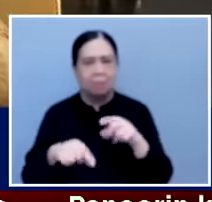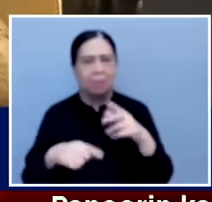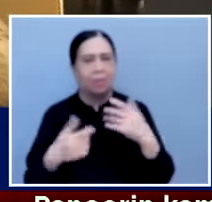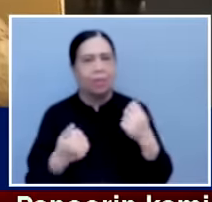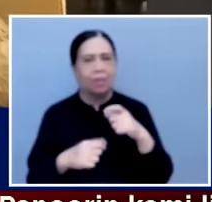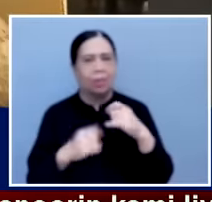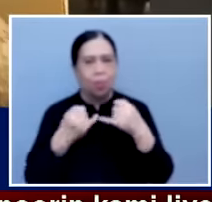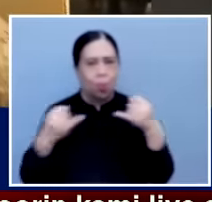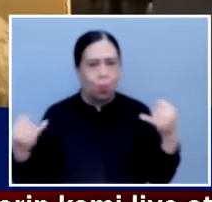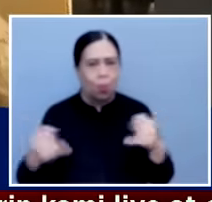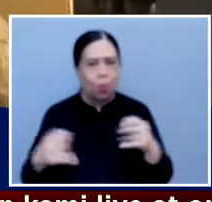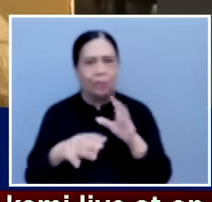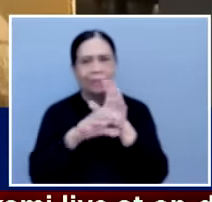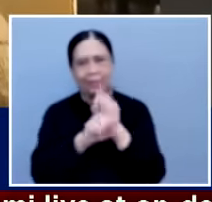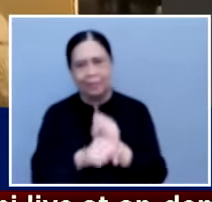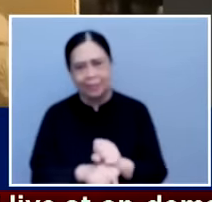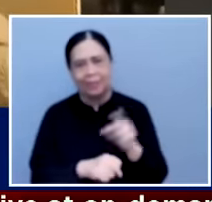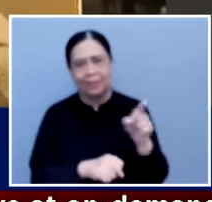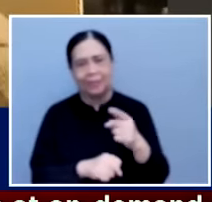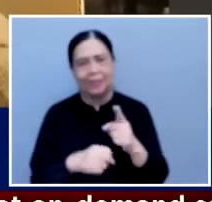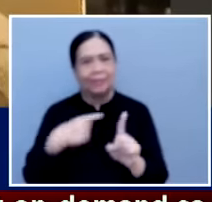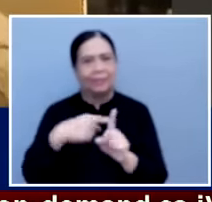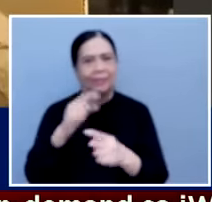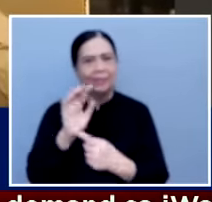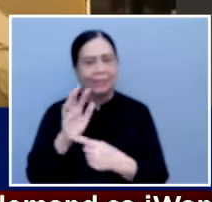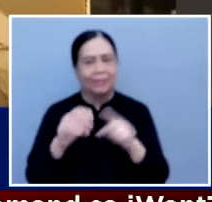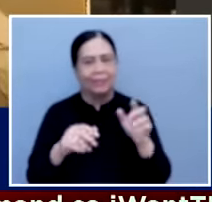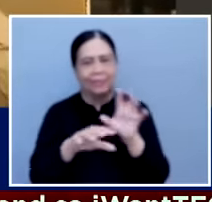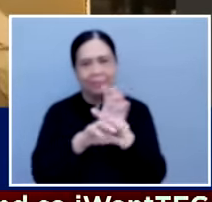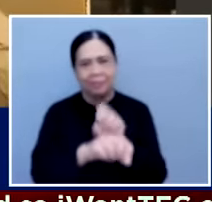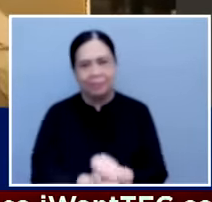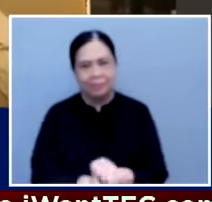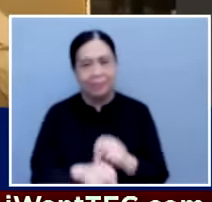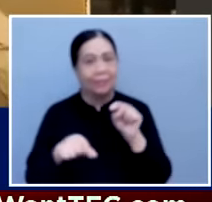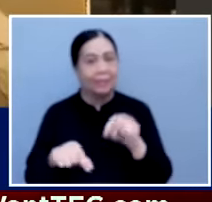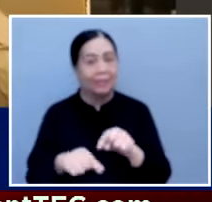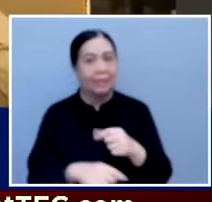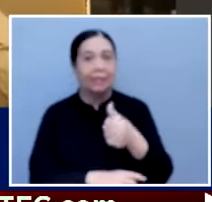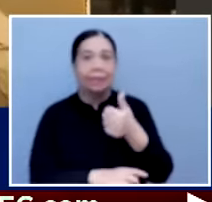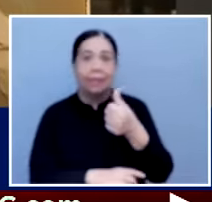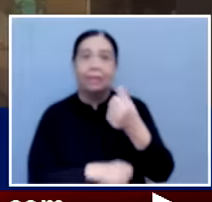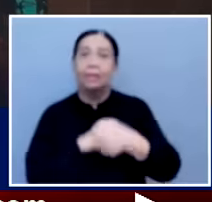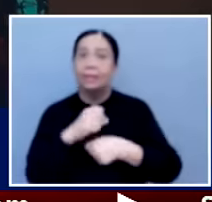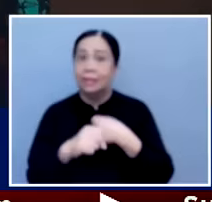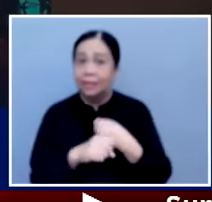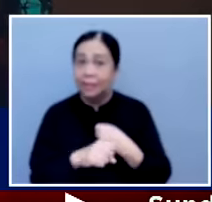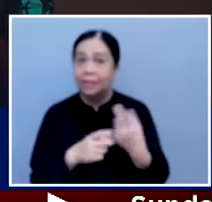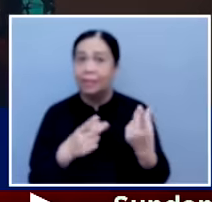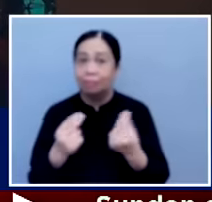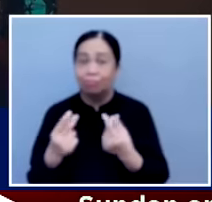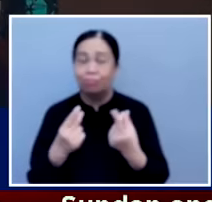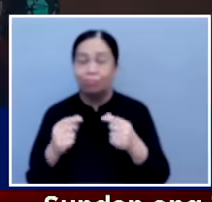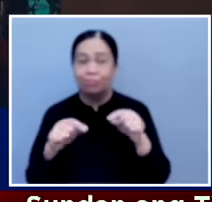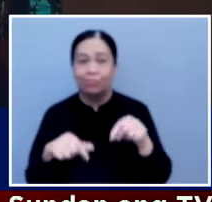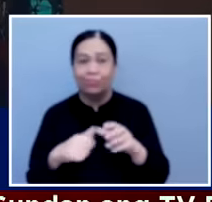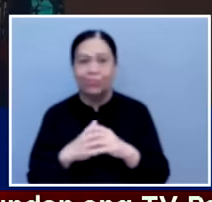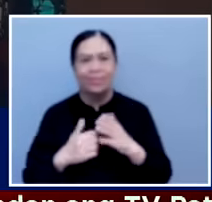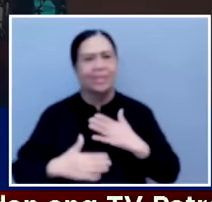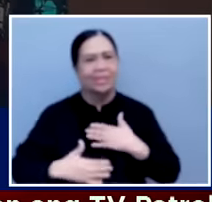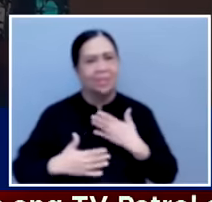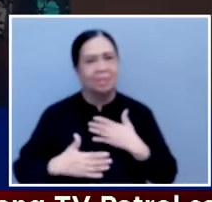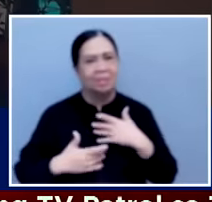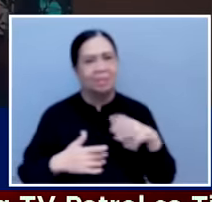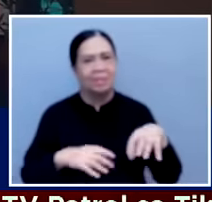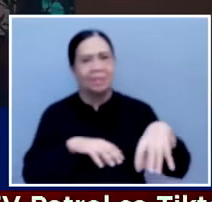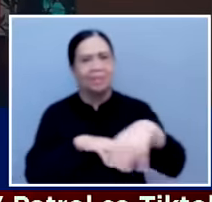Tradisyon na ito tuwing undas ng pamilya ni Shandy. At ito na ay 10 taong ginagawa nila ito. Natutuwa naman ang kanilang